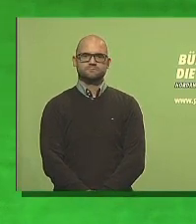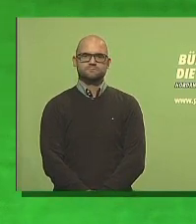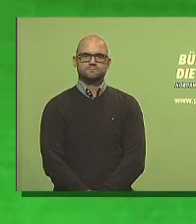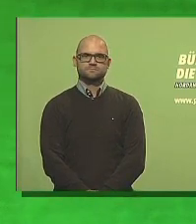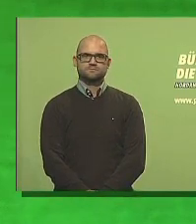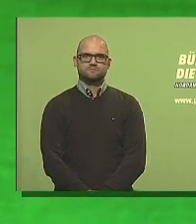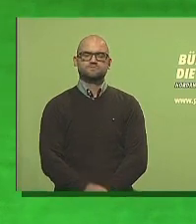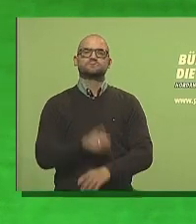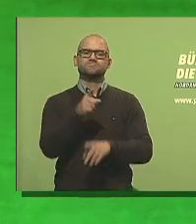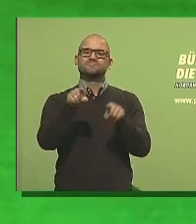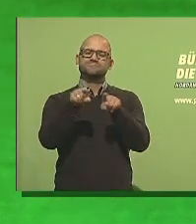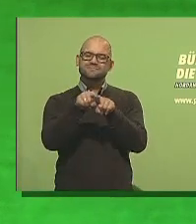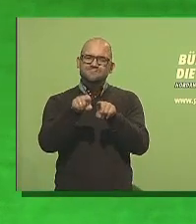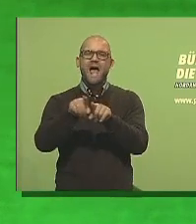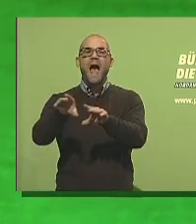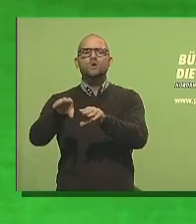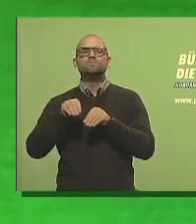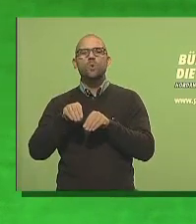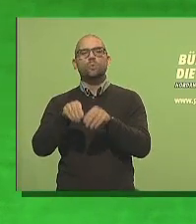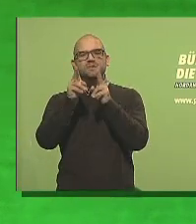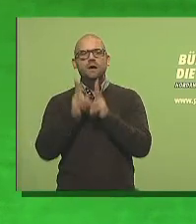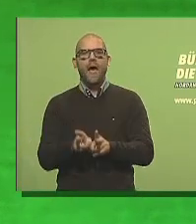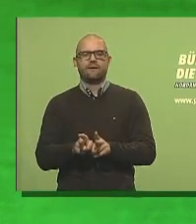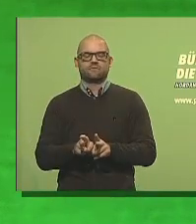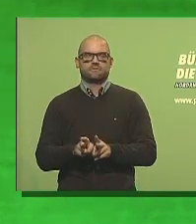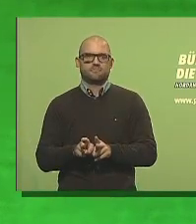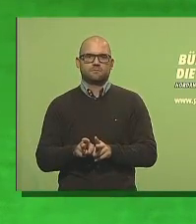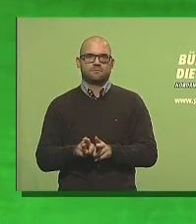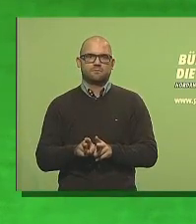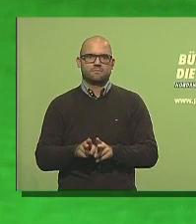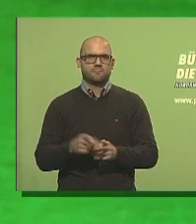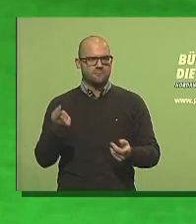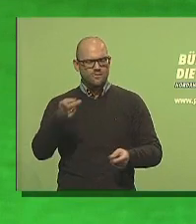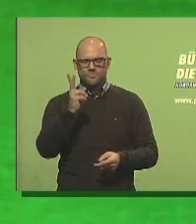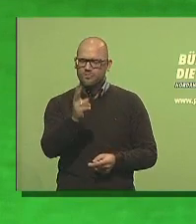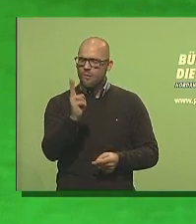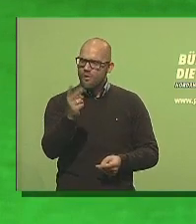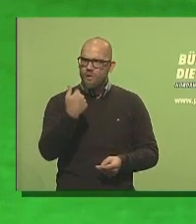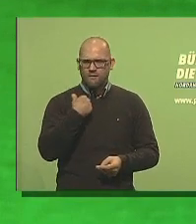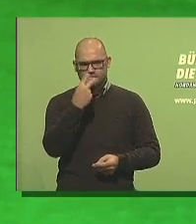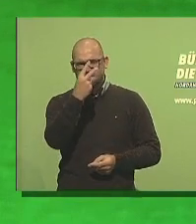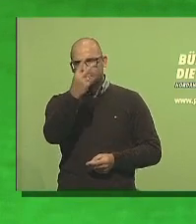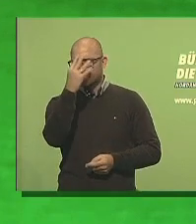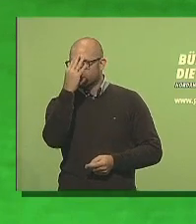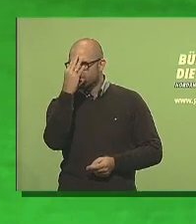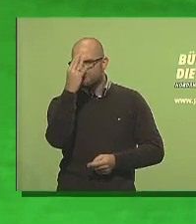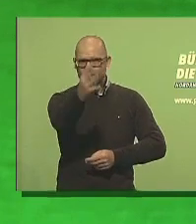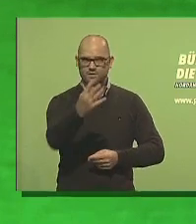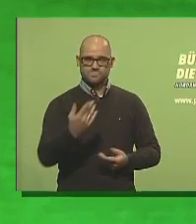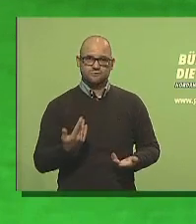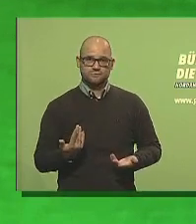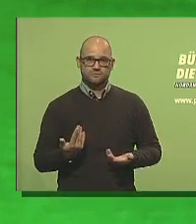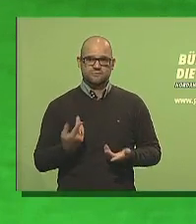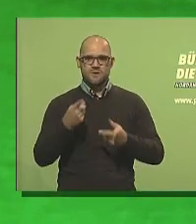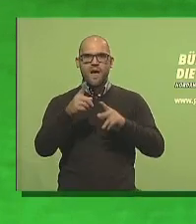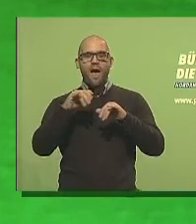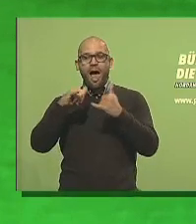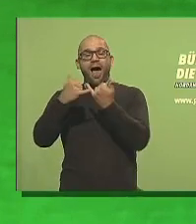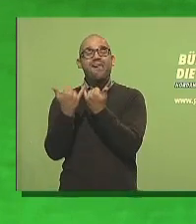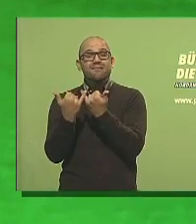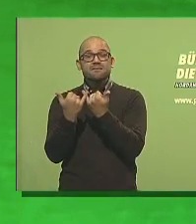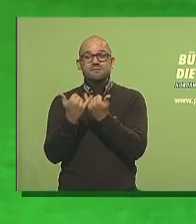für das Adoptionsrecht. Ich finde es immer noch absurd, dass wir dort, wo Eltern Verantwortung für